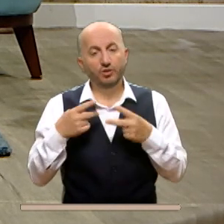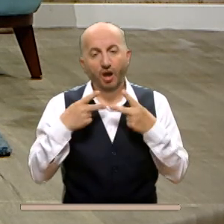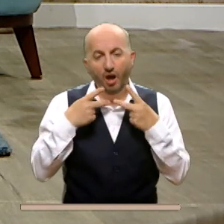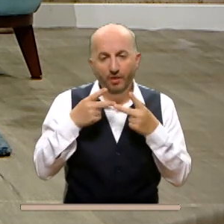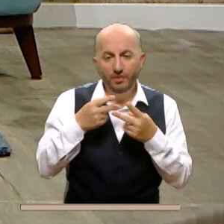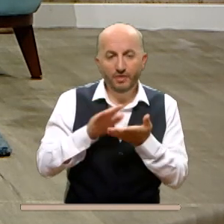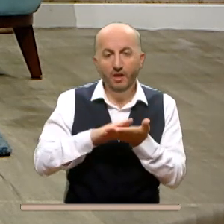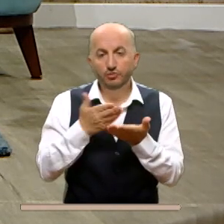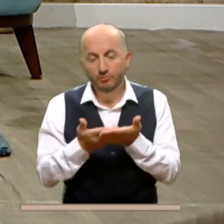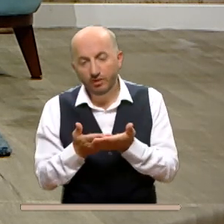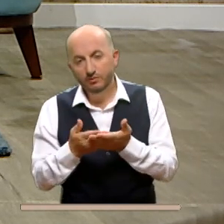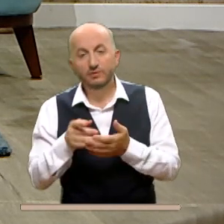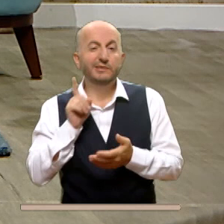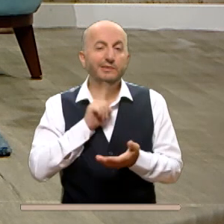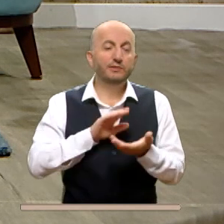mütercim tercümanlık,